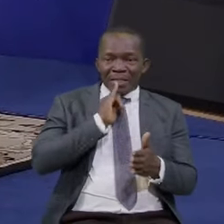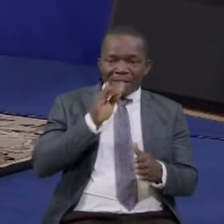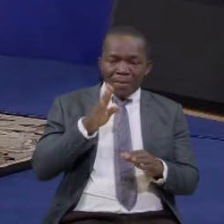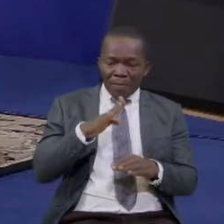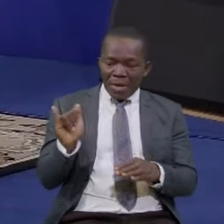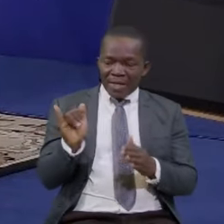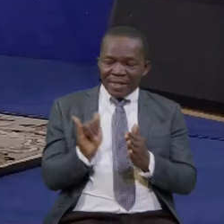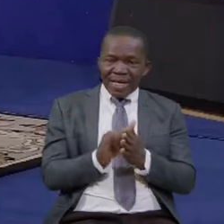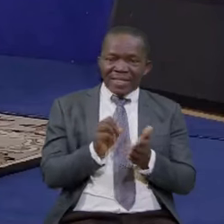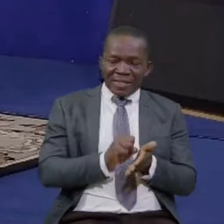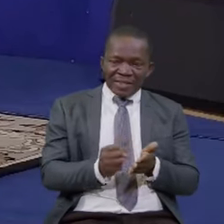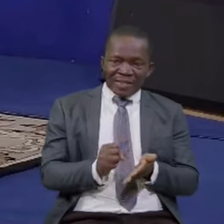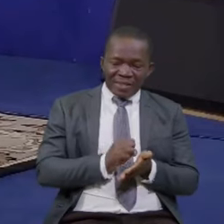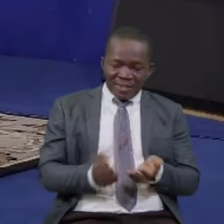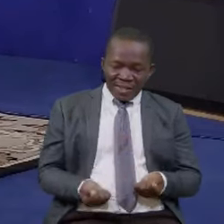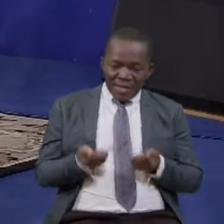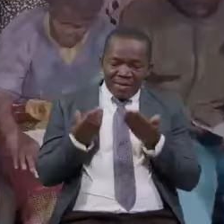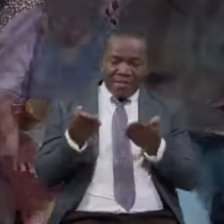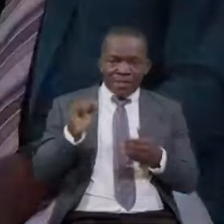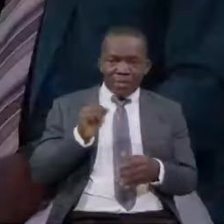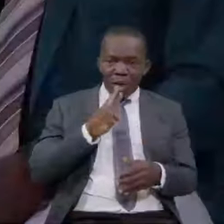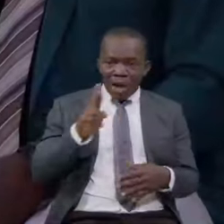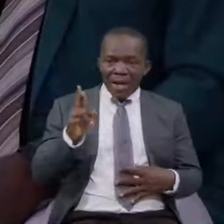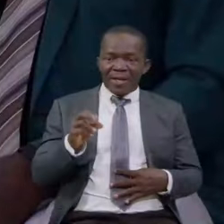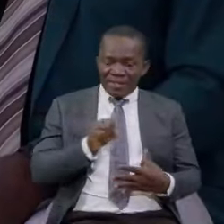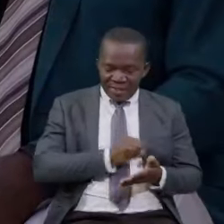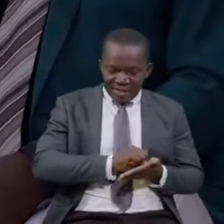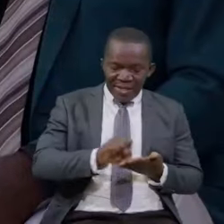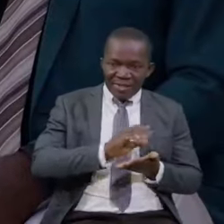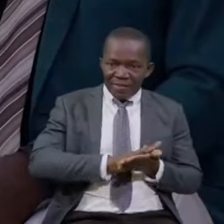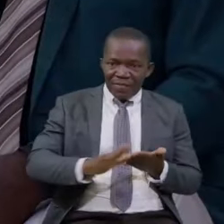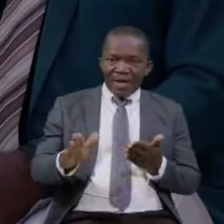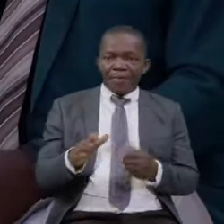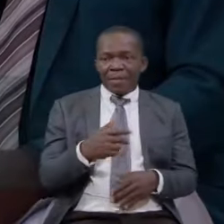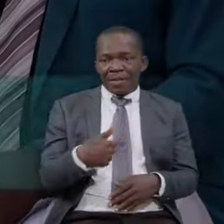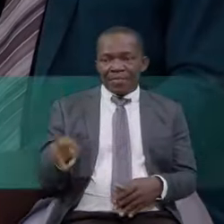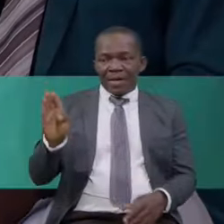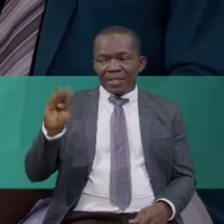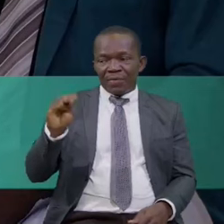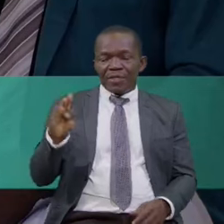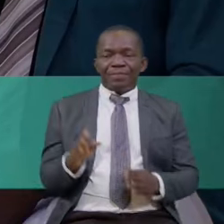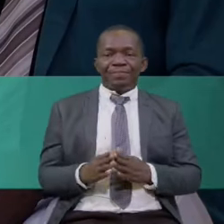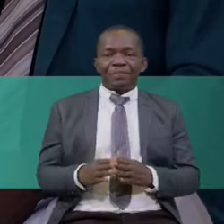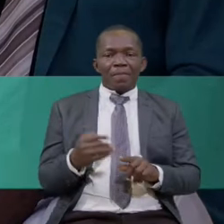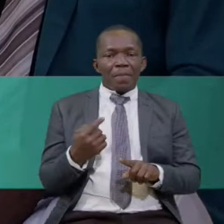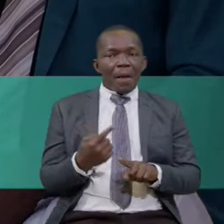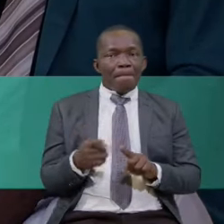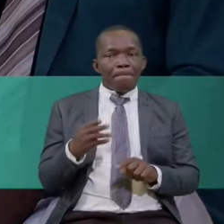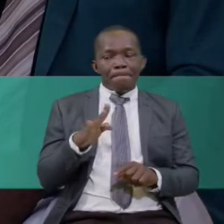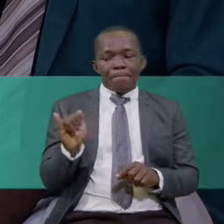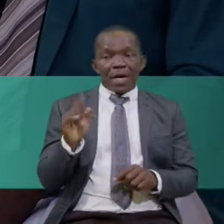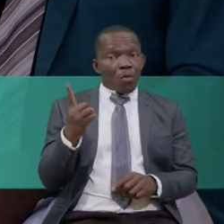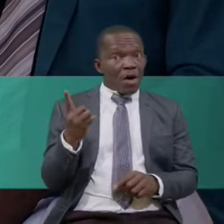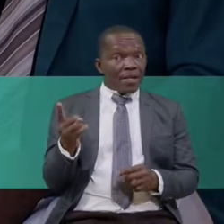sanctifiés verset 14 verset 14 car pas une seule offrande il a amené à la perfection pour